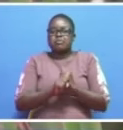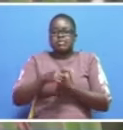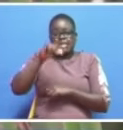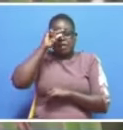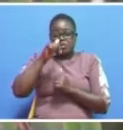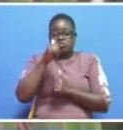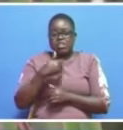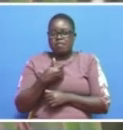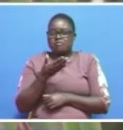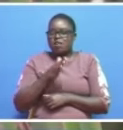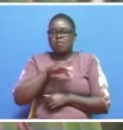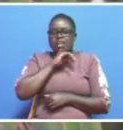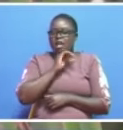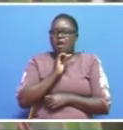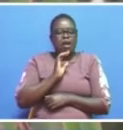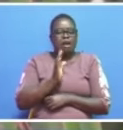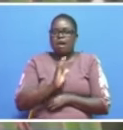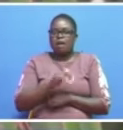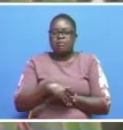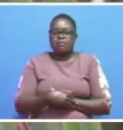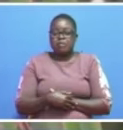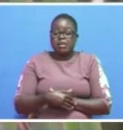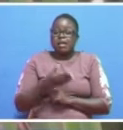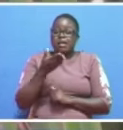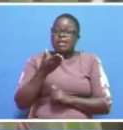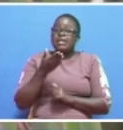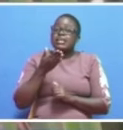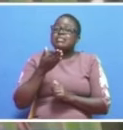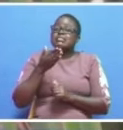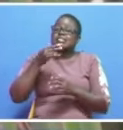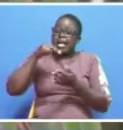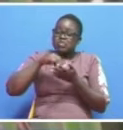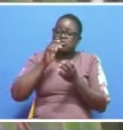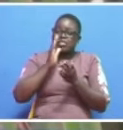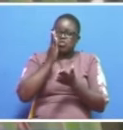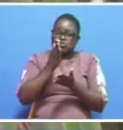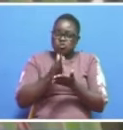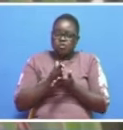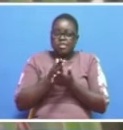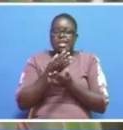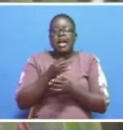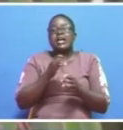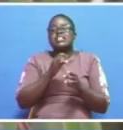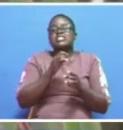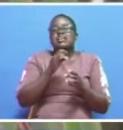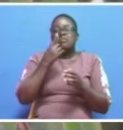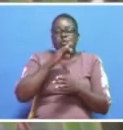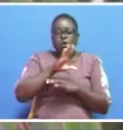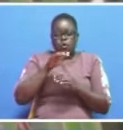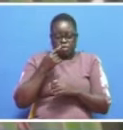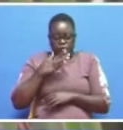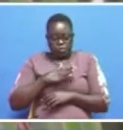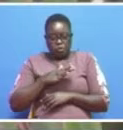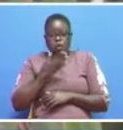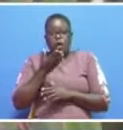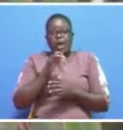laivo. Mheshimiwa Raila Amolo Odinga, aungamea ulogo, aungamea ukweli wa Kenya, na